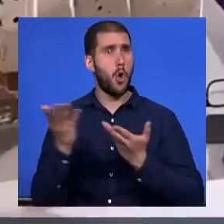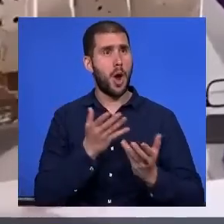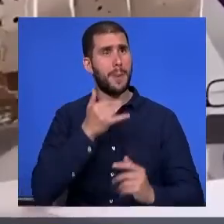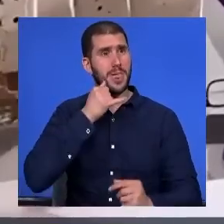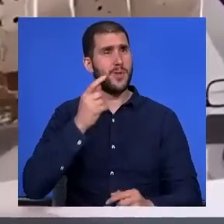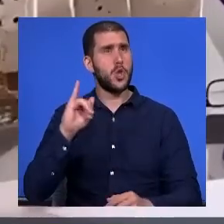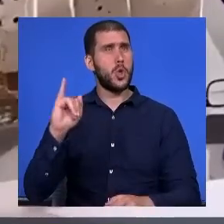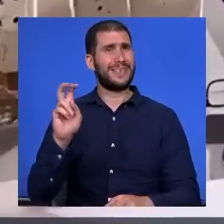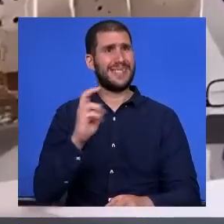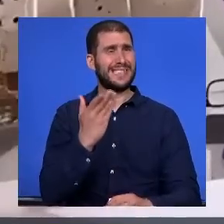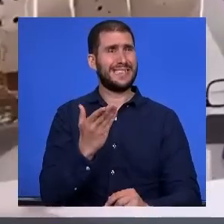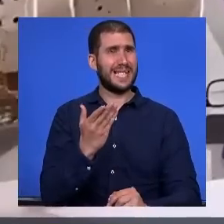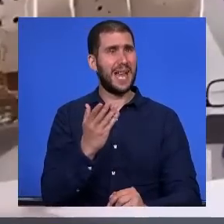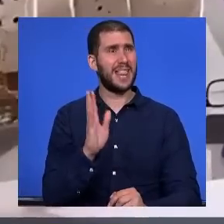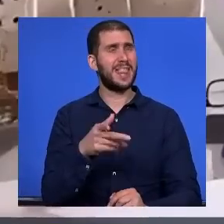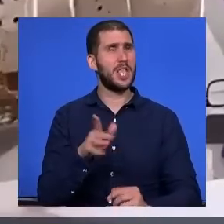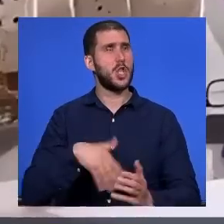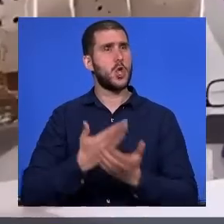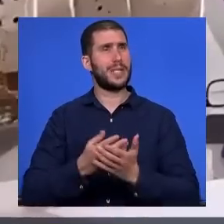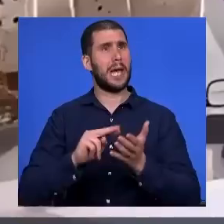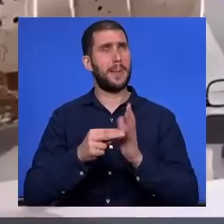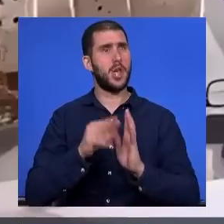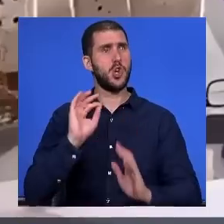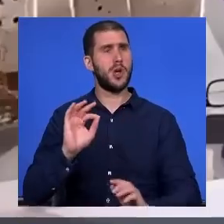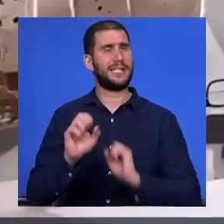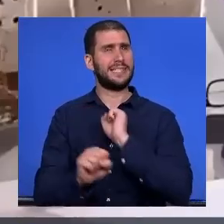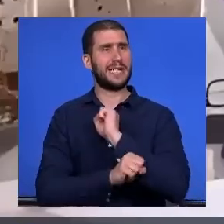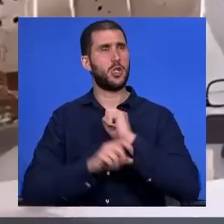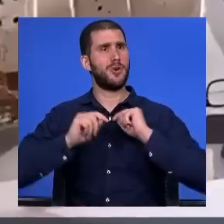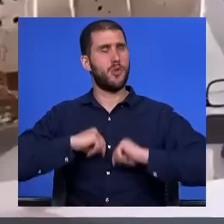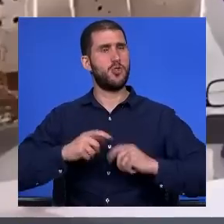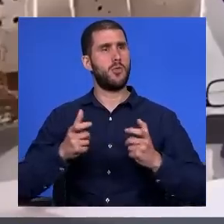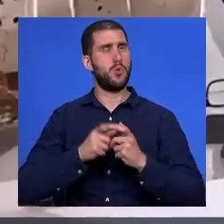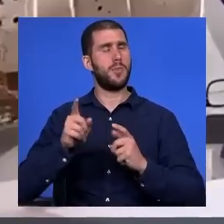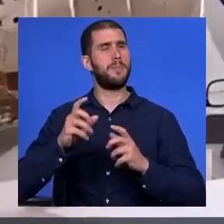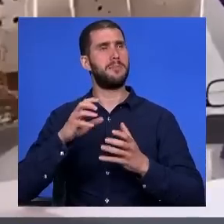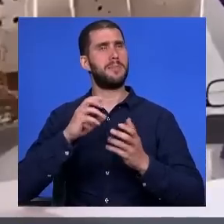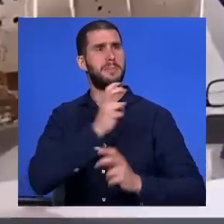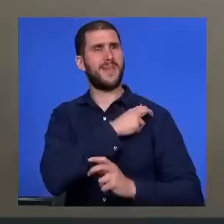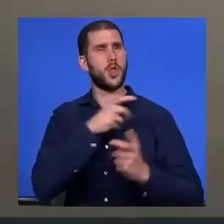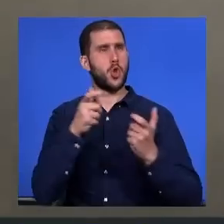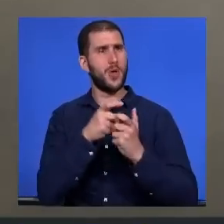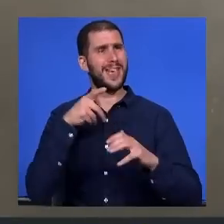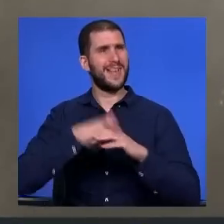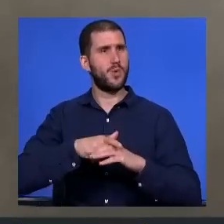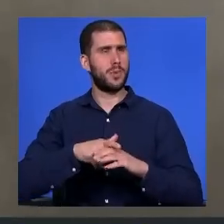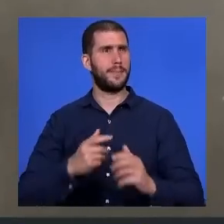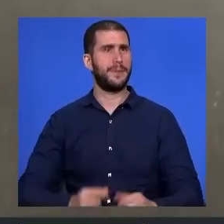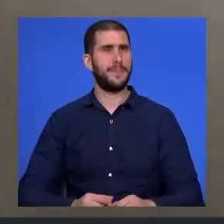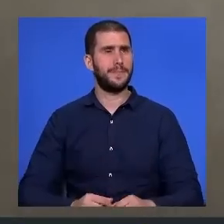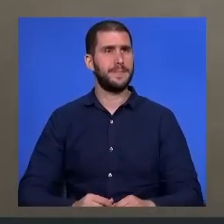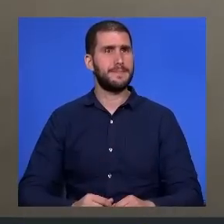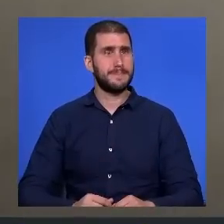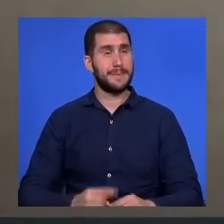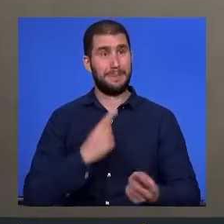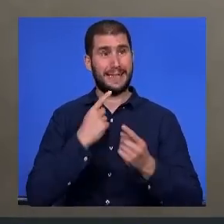الهاتف يوسف عزت المستشار السياسي لنائب رئيس مجلس السياده وقائد قوات الدعم السريع.